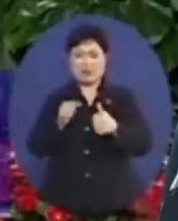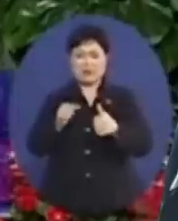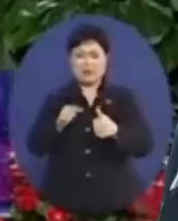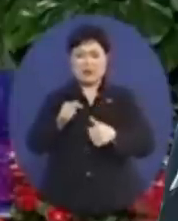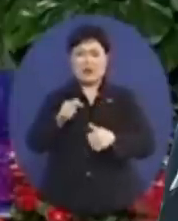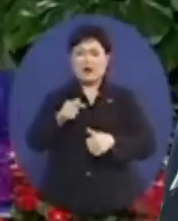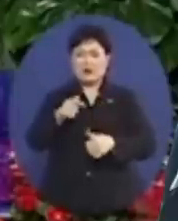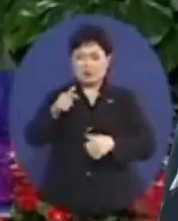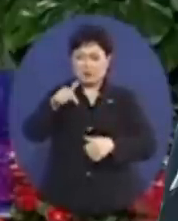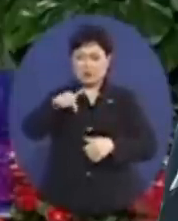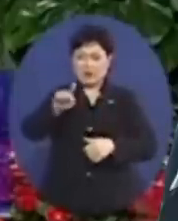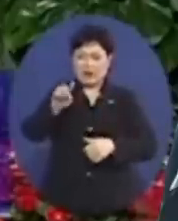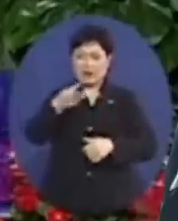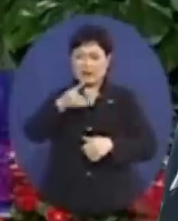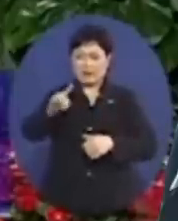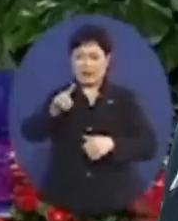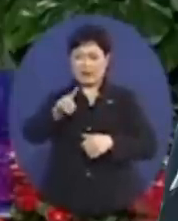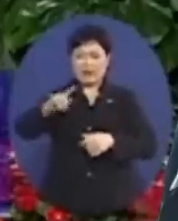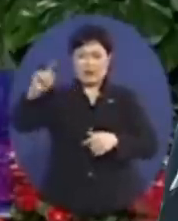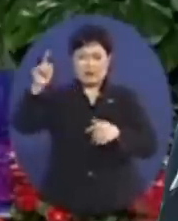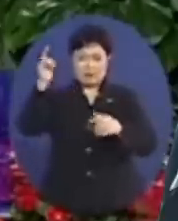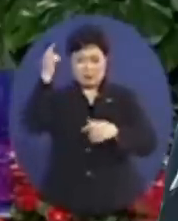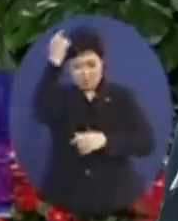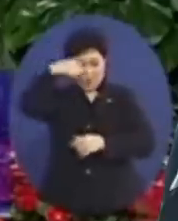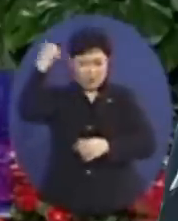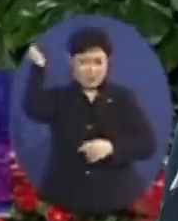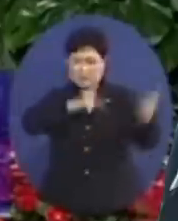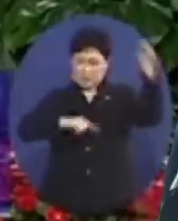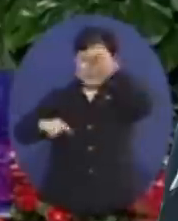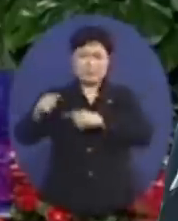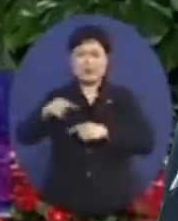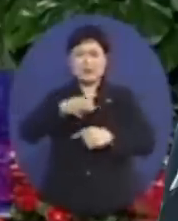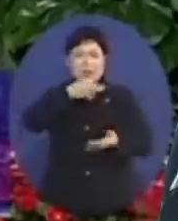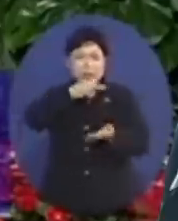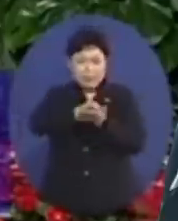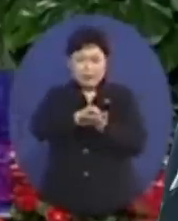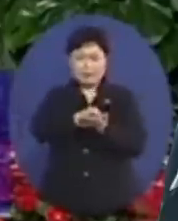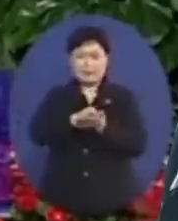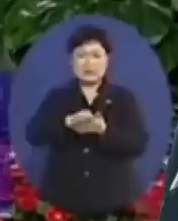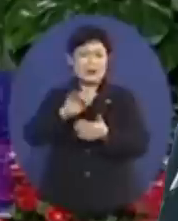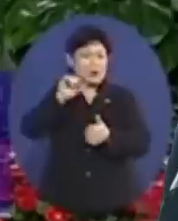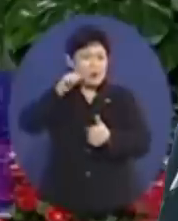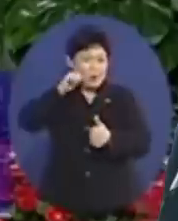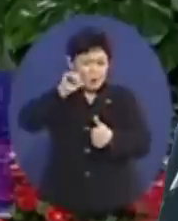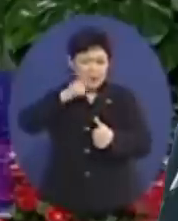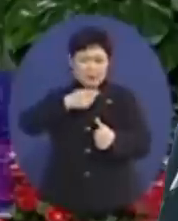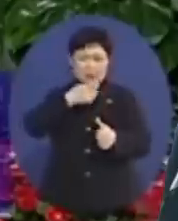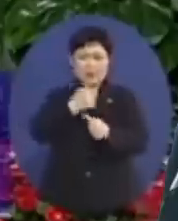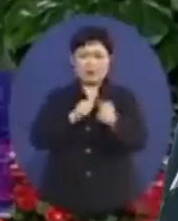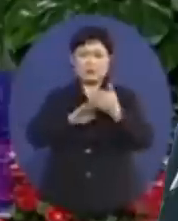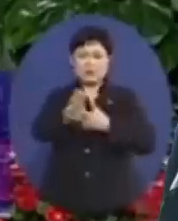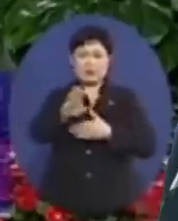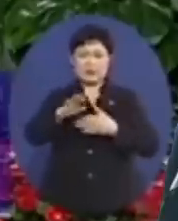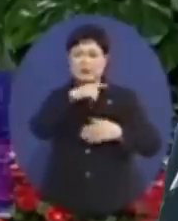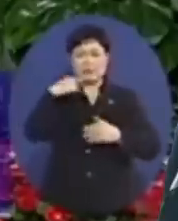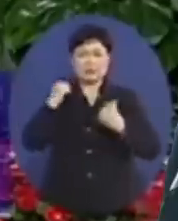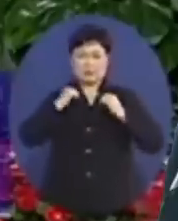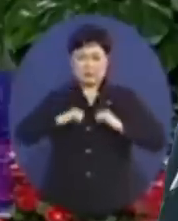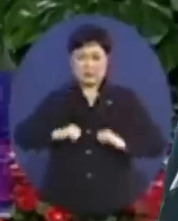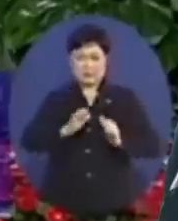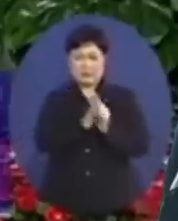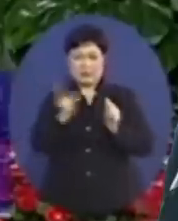그의 머리를 치며 침을 뱉으며 꿇어 절하더라. 희롱을 다한 후 자색 옷을 벗기고 도로 그의 옷을 입히고